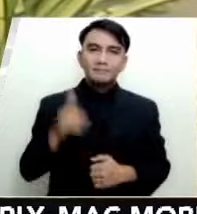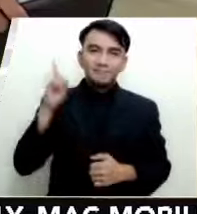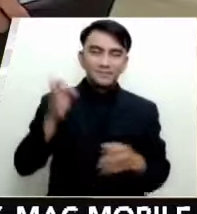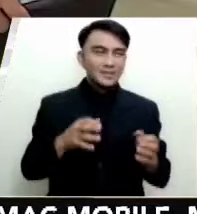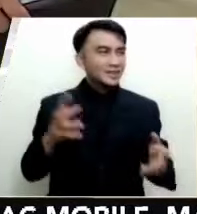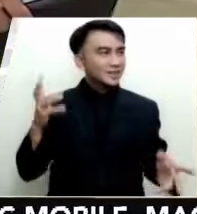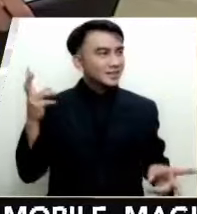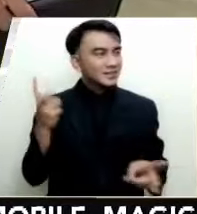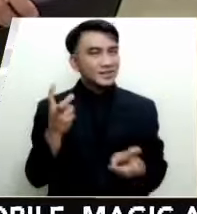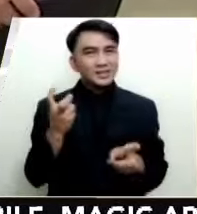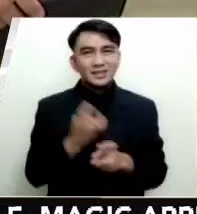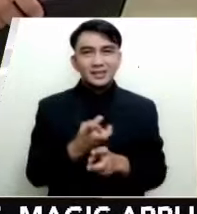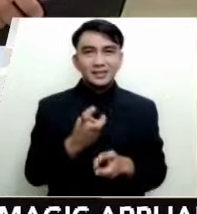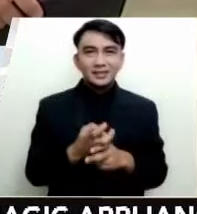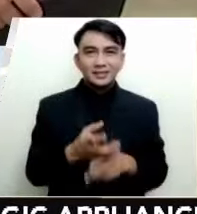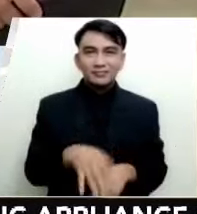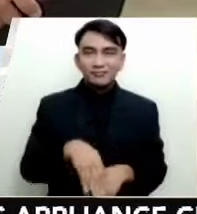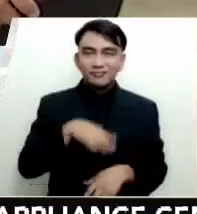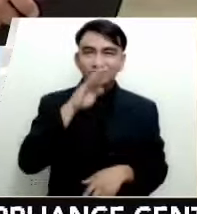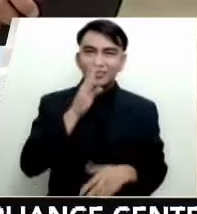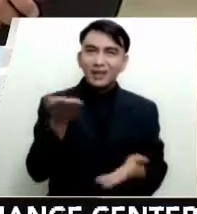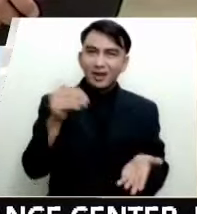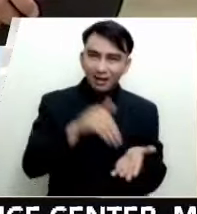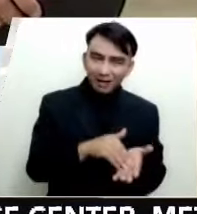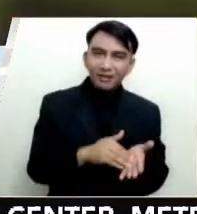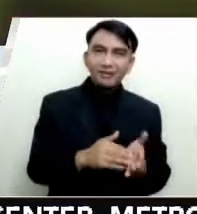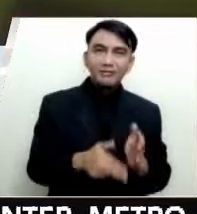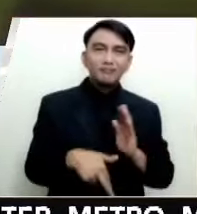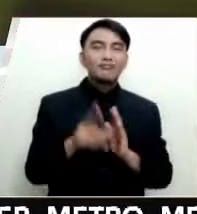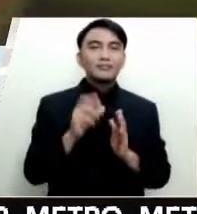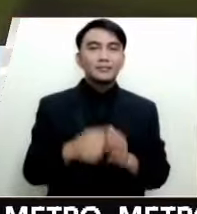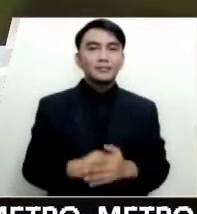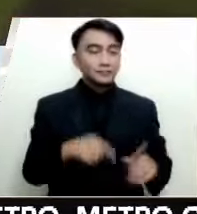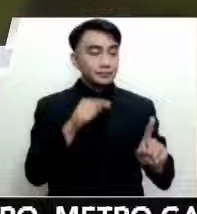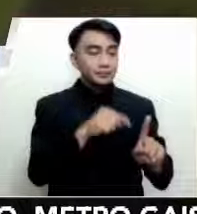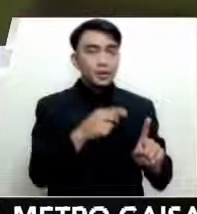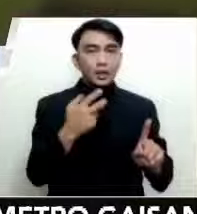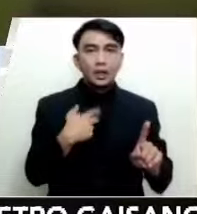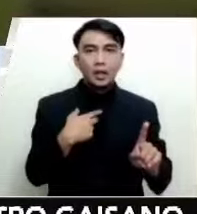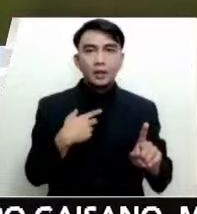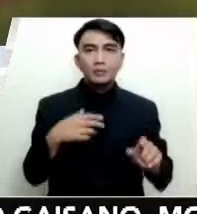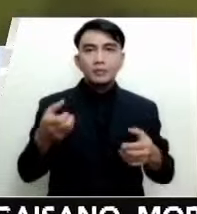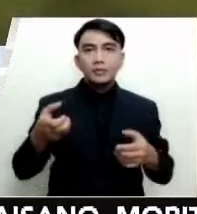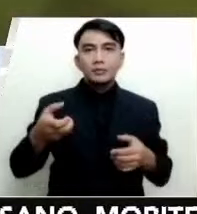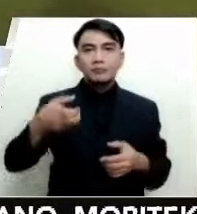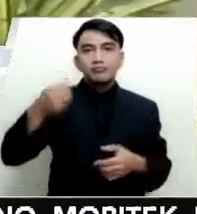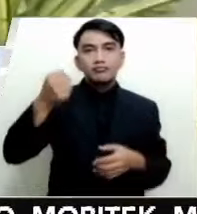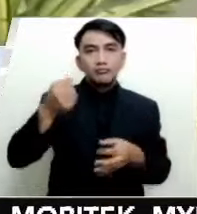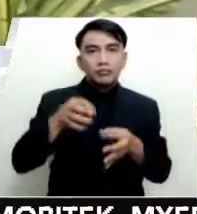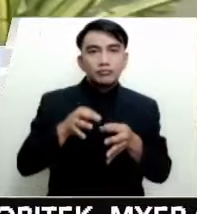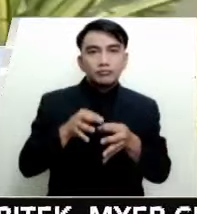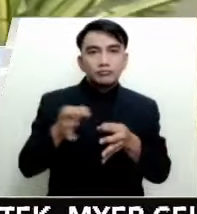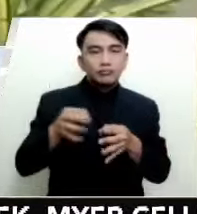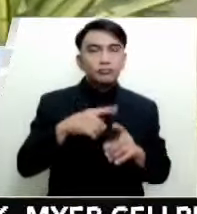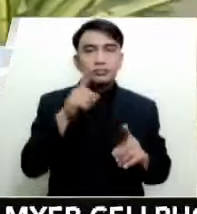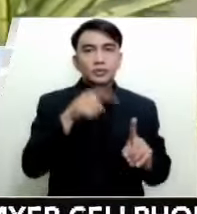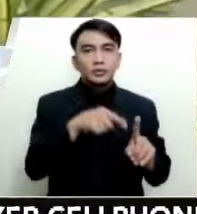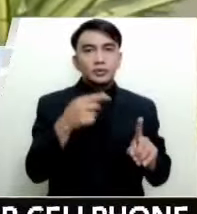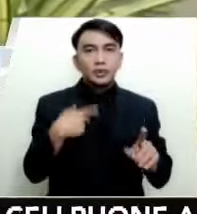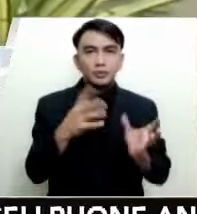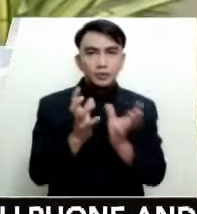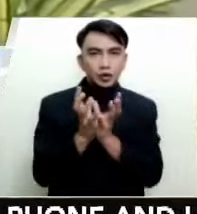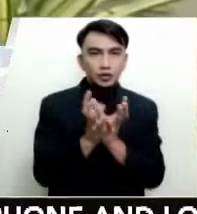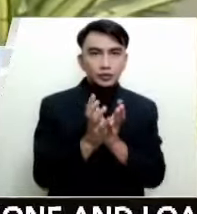Nakaka-frustrate. Makaraang ilang araw na suspend naman ang account niya dahil umano sa pag-violate ng community standards. Nag-appeal ako kay